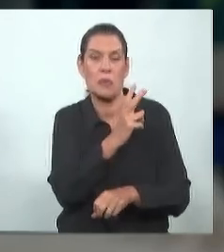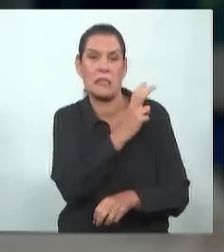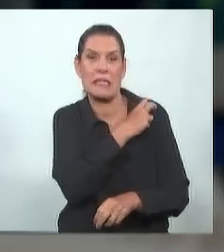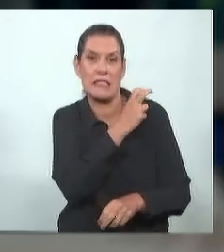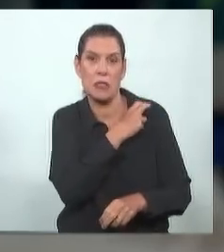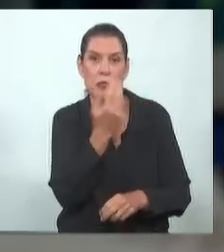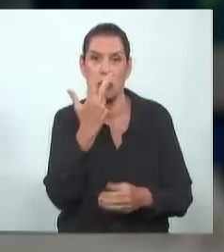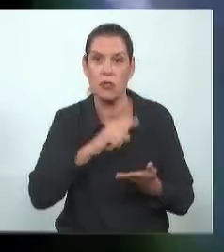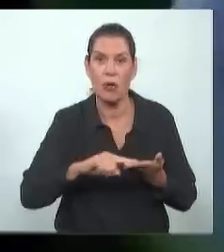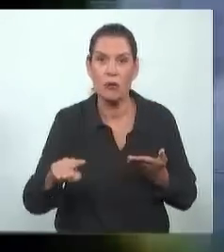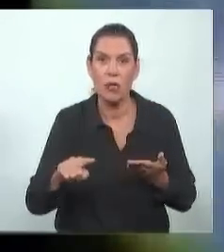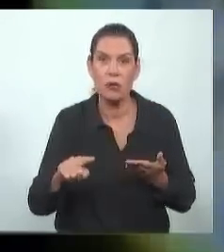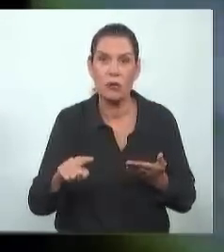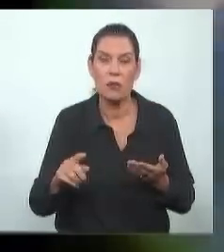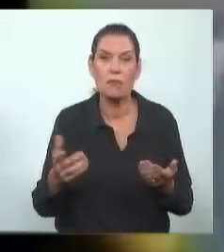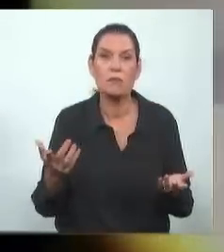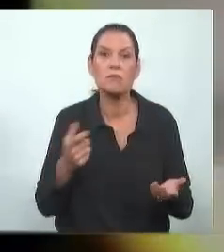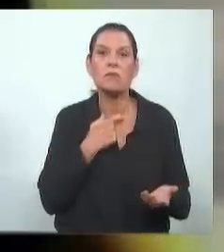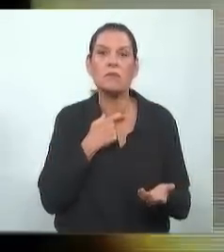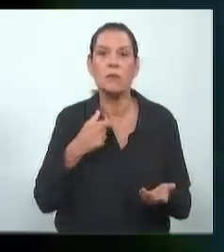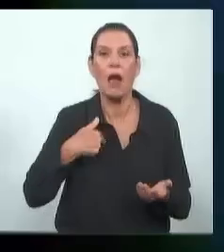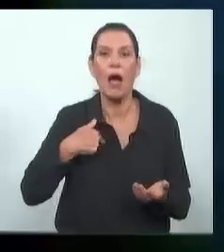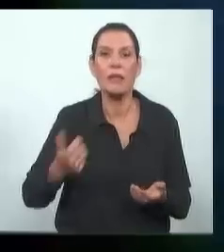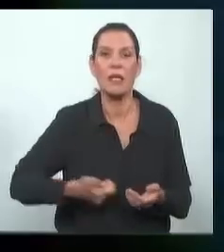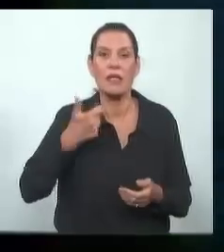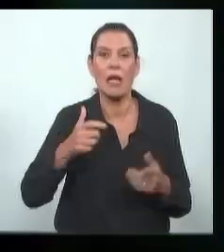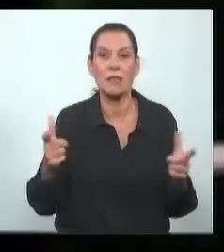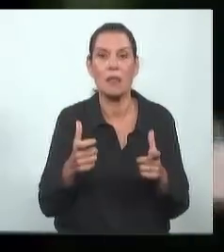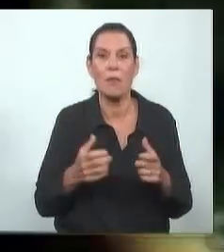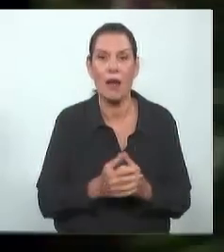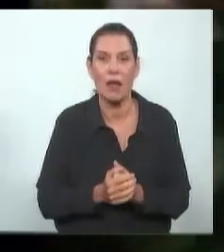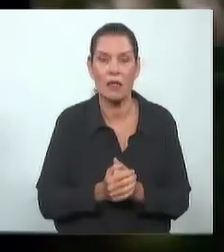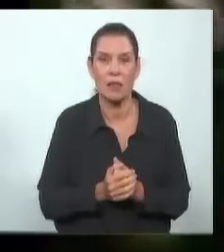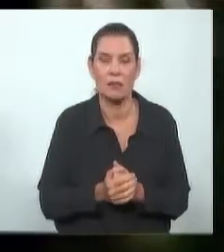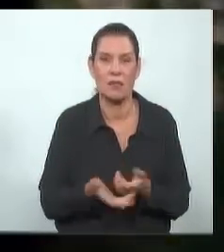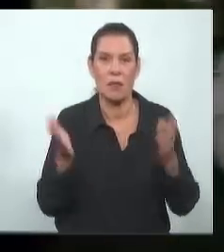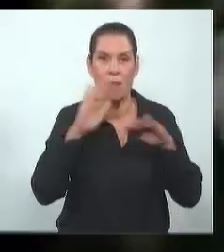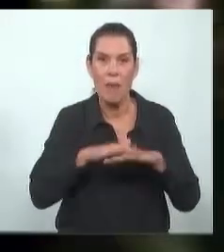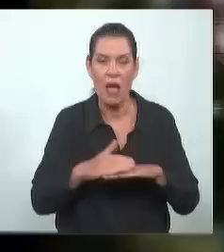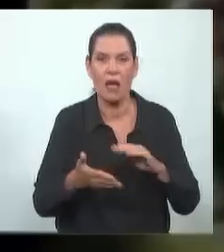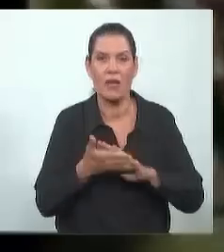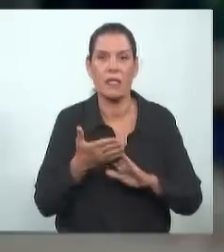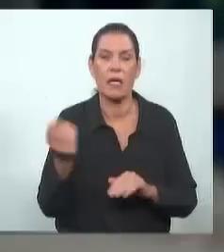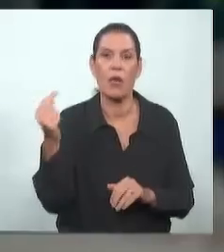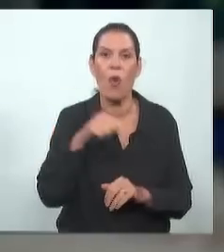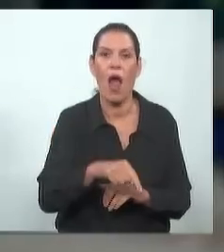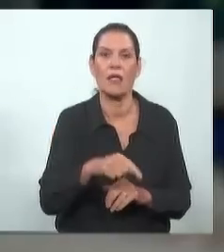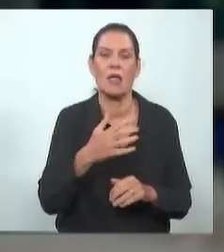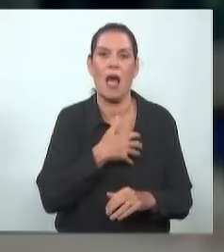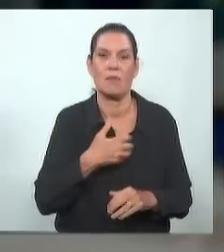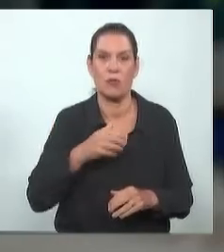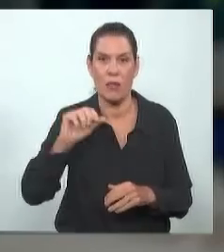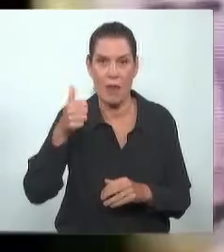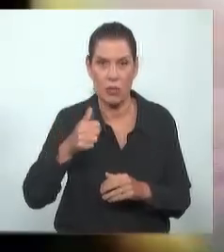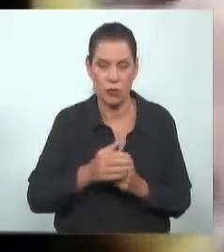והייתי צריכה לנהל את המחלקה. לפנות ערב כבר מתחילים להגיע הפצועים הראשונים, וביום השני